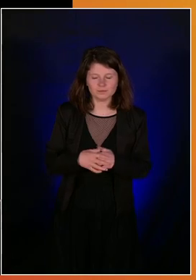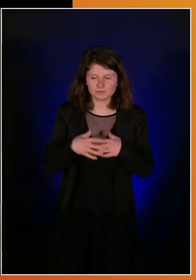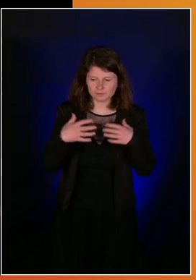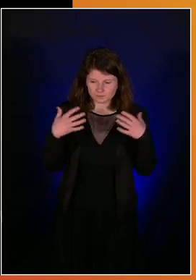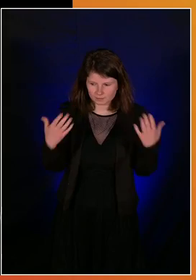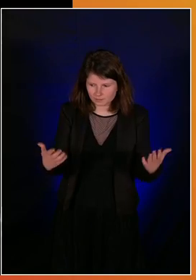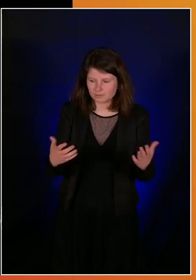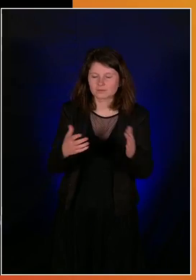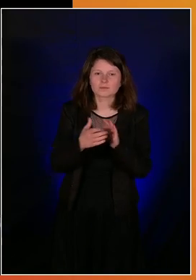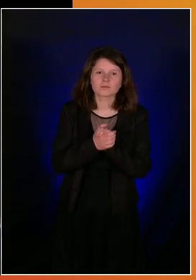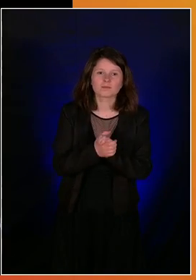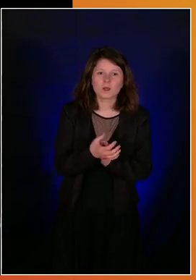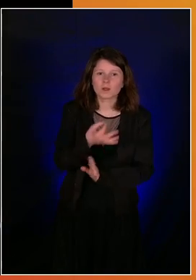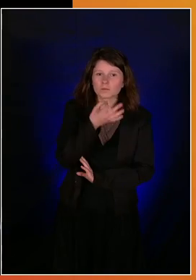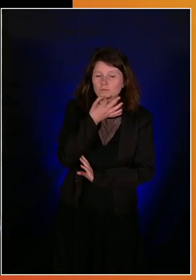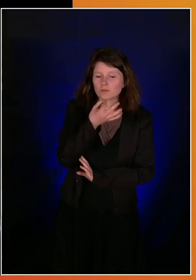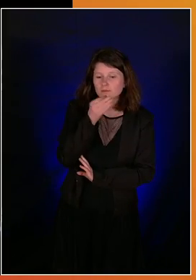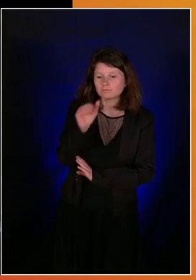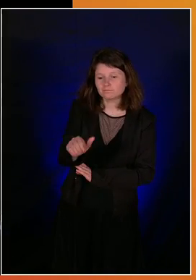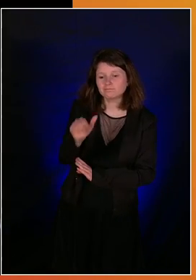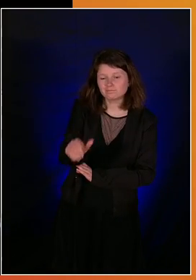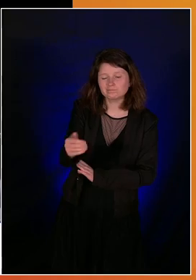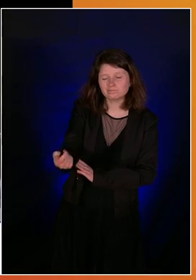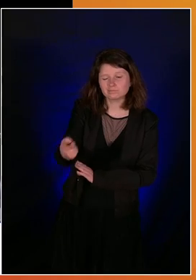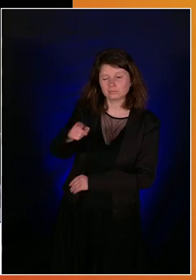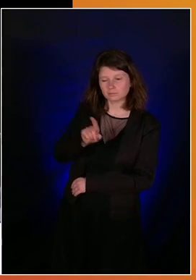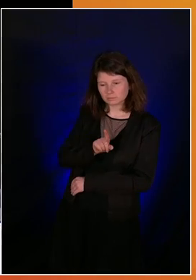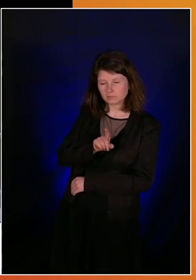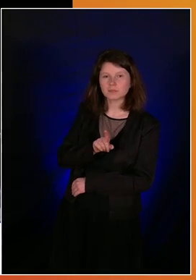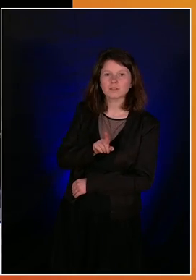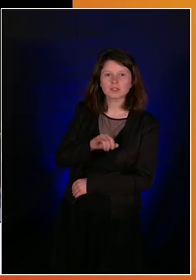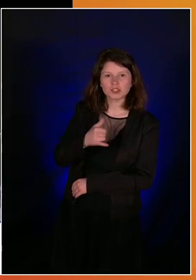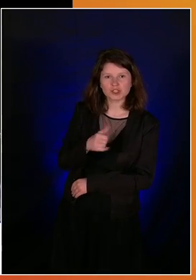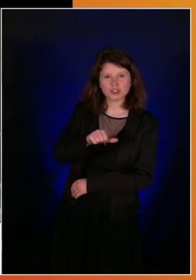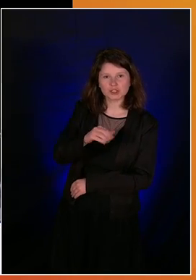bien j'en profite pour appeler à la tribune donc maintenant Jacques